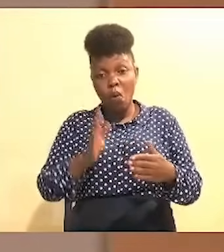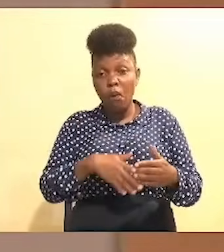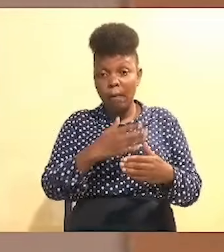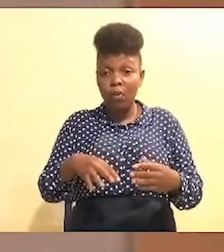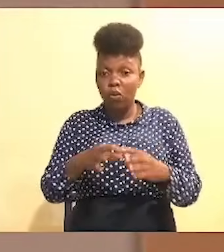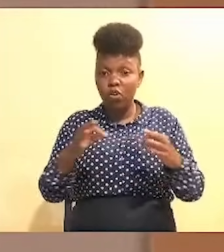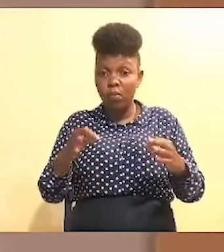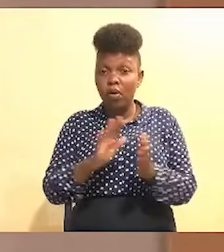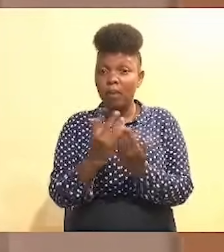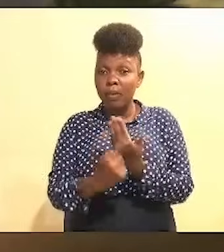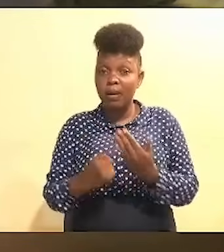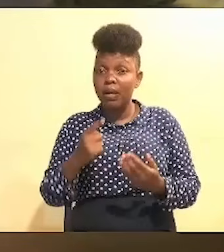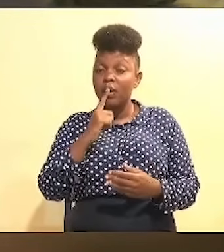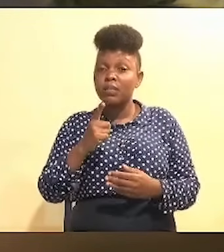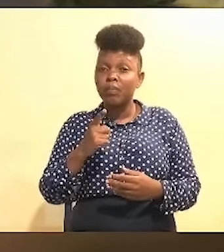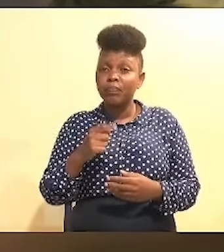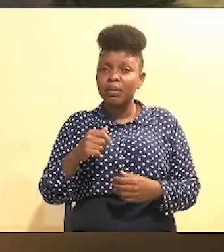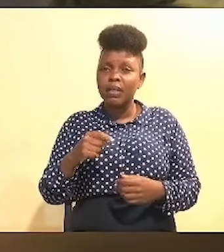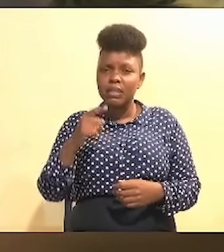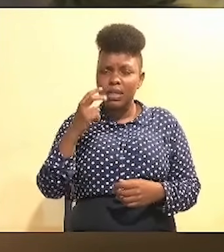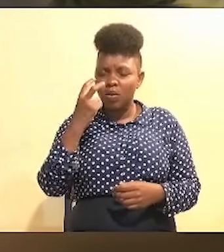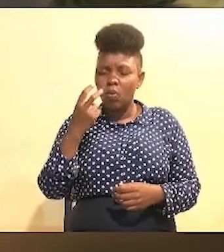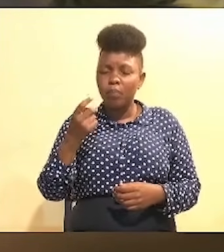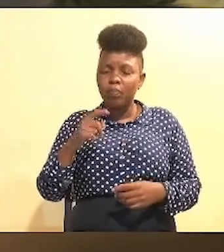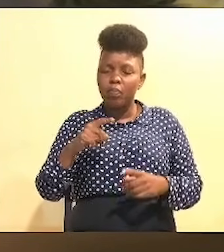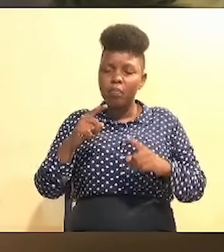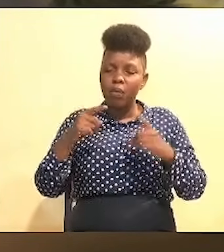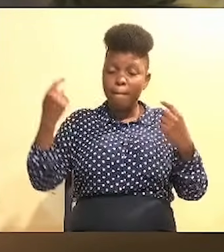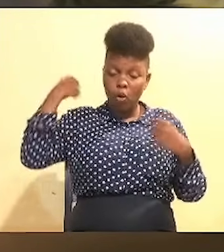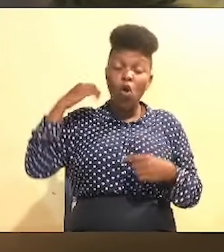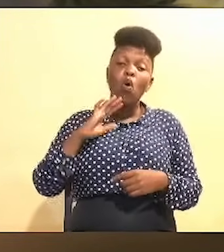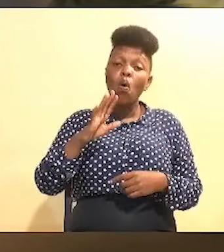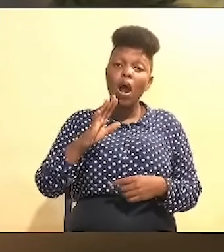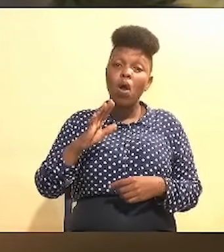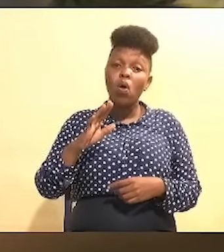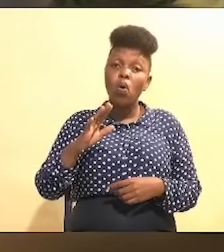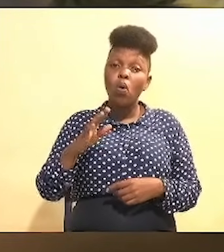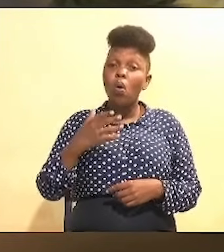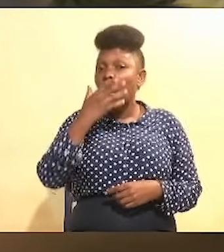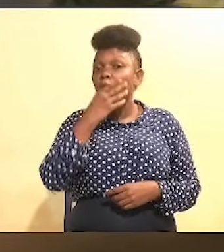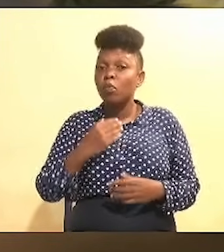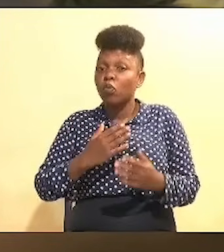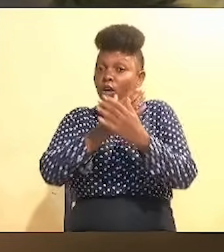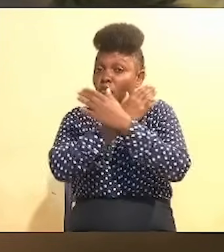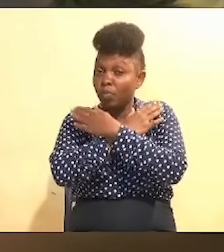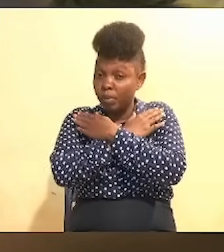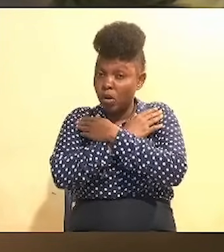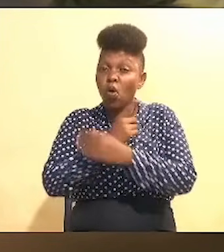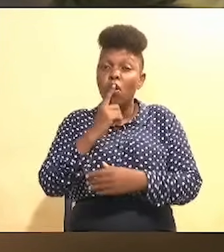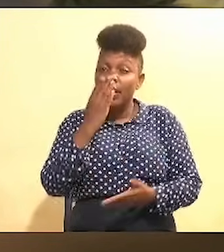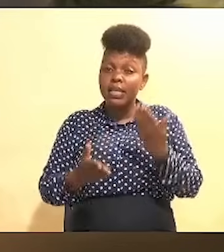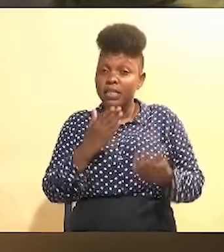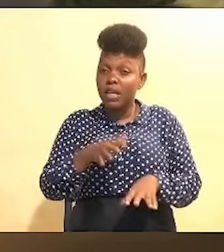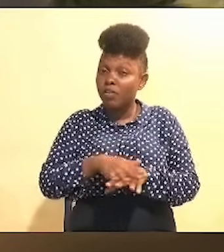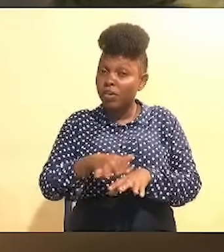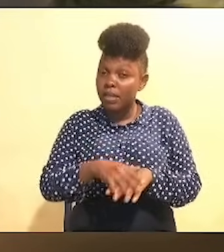2:6, natangaza mkono wake wa kushoto uchini ya kichwa changu na mkono wake wa kume unanikumbatia. Ona jinsi ambavyo anaeleza, ili ni